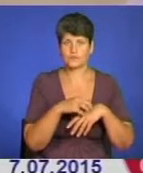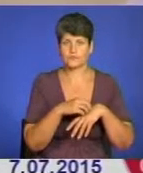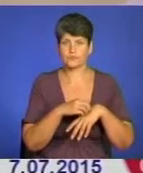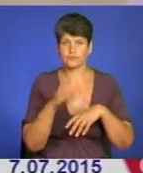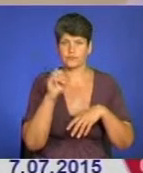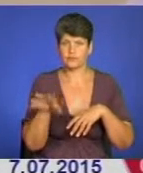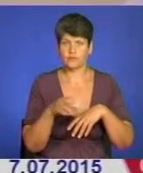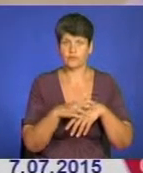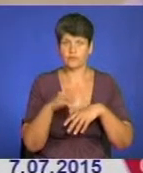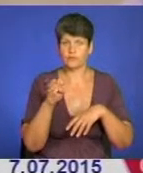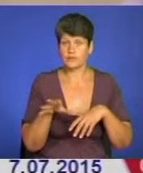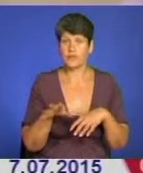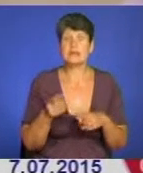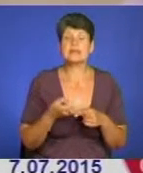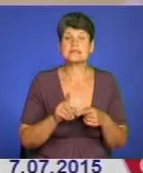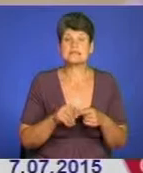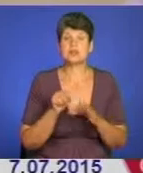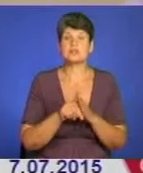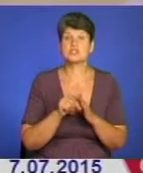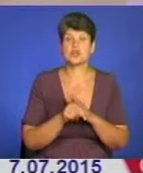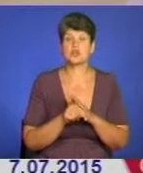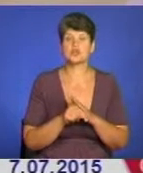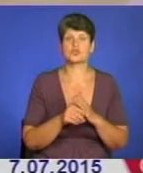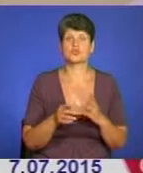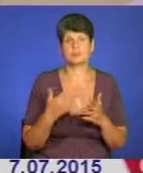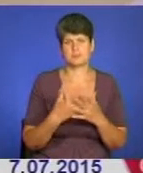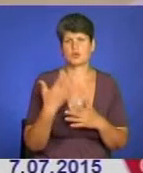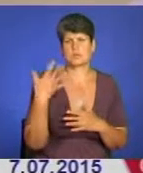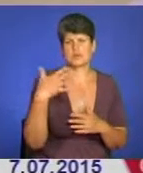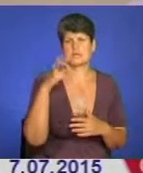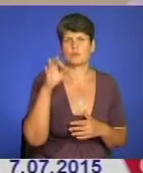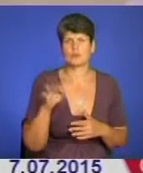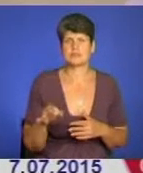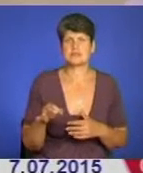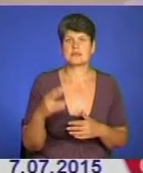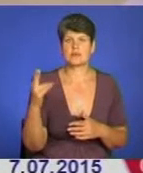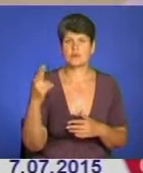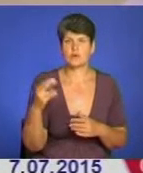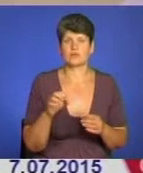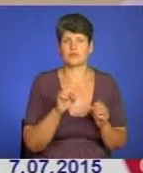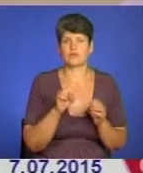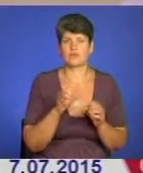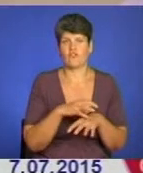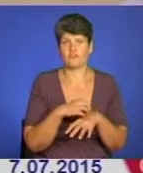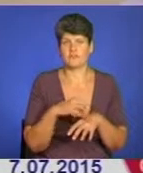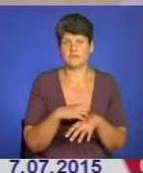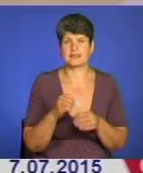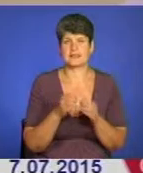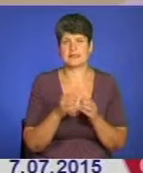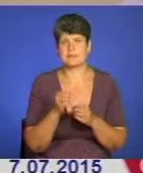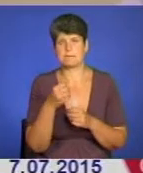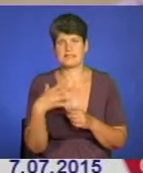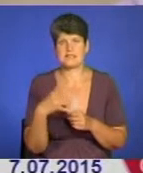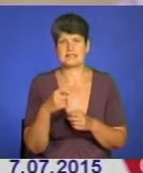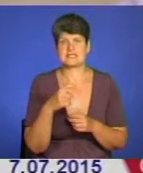Враховуючи такий метод допомоги, вважається, що зміїна отрута десь до 50% покидає організм, якщо протягом 10-15